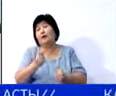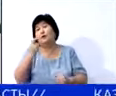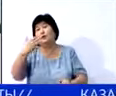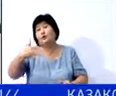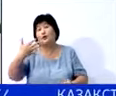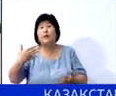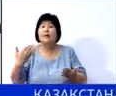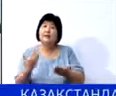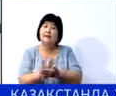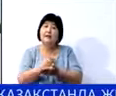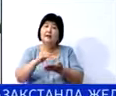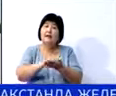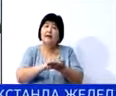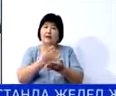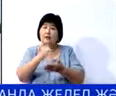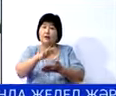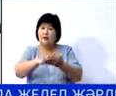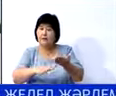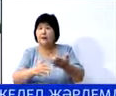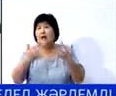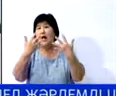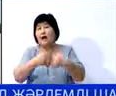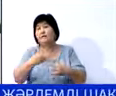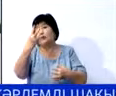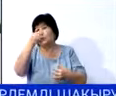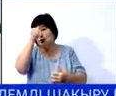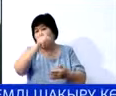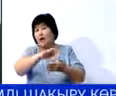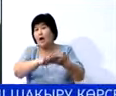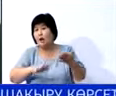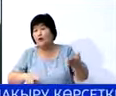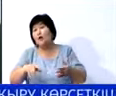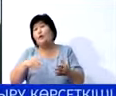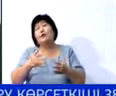куәландыратын азаматтар автоматтық түрде 3 айға созылды, олардың саны 400-ден астам.